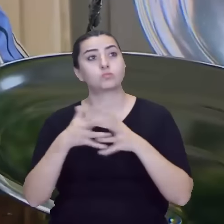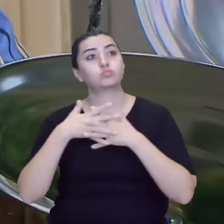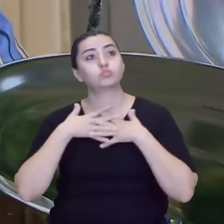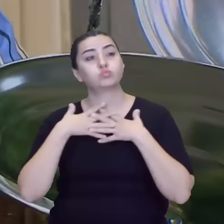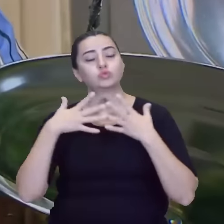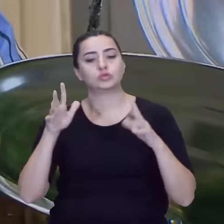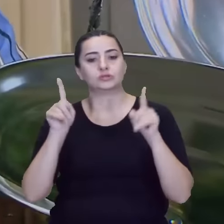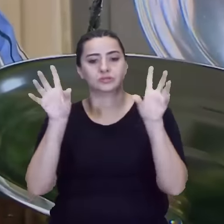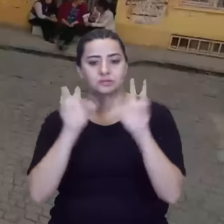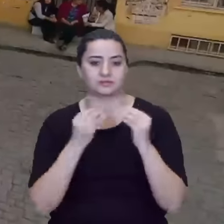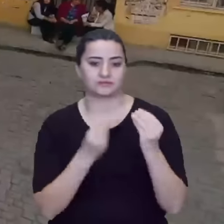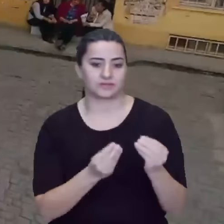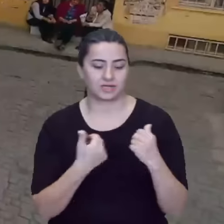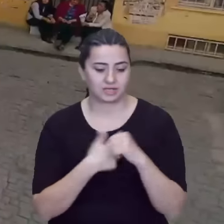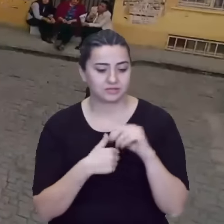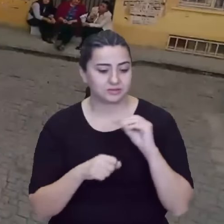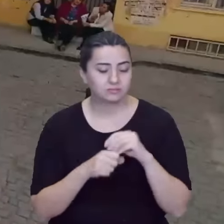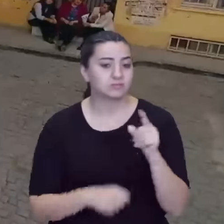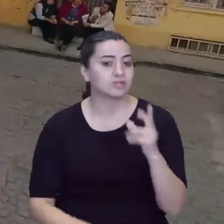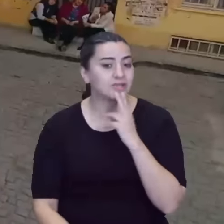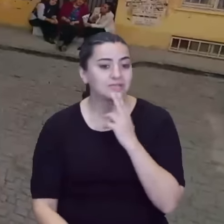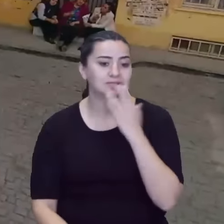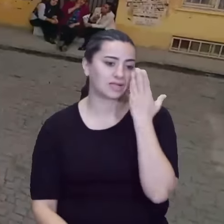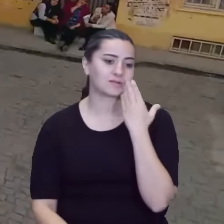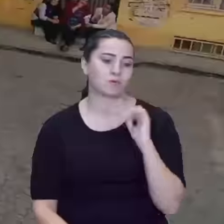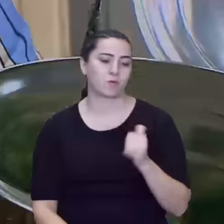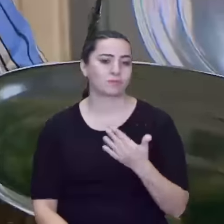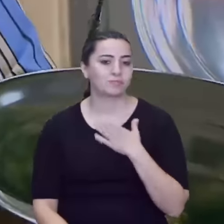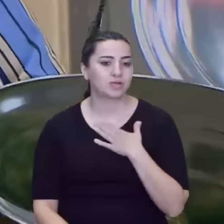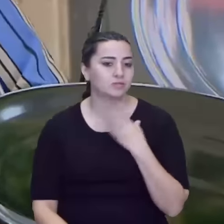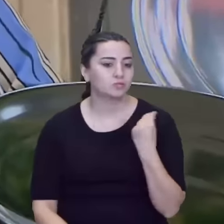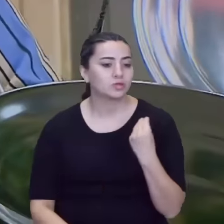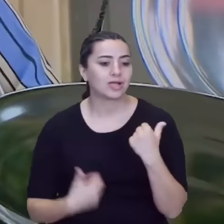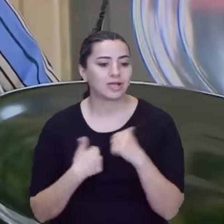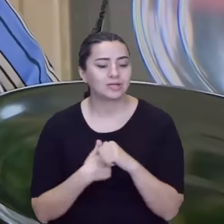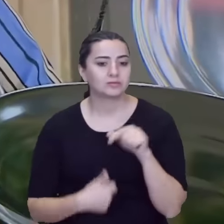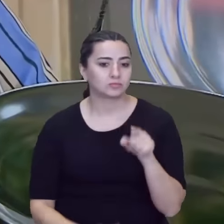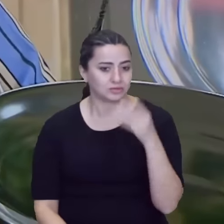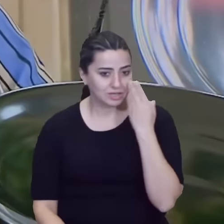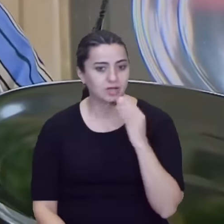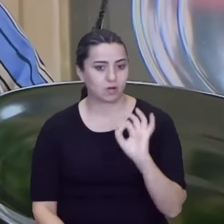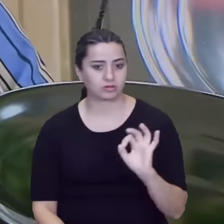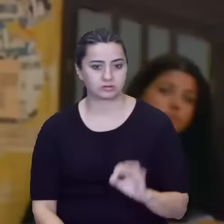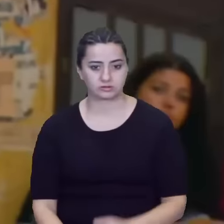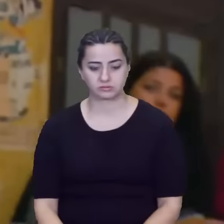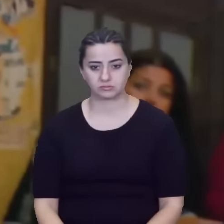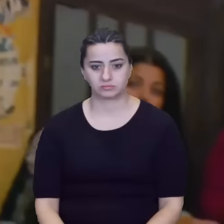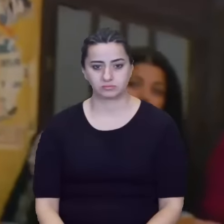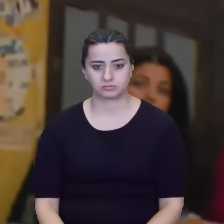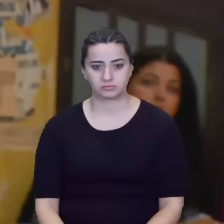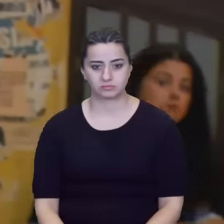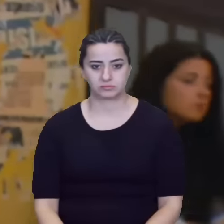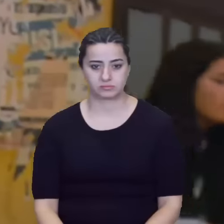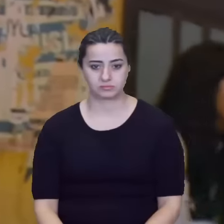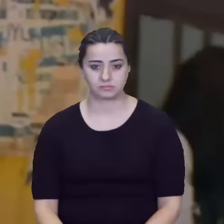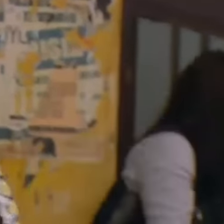büyütürüm, o yayını izletirim. Bu kadın bu yayını izleyecek. Benim güzel karım bu yayını izleyecek. Yıldız